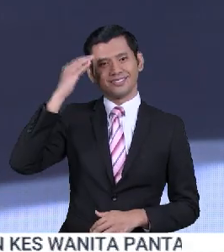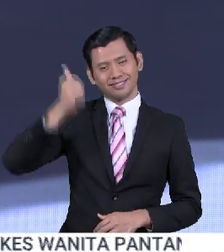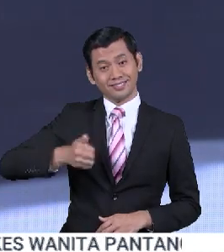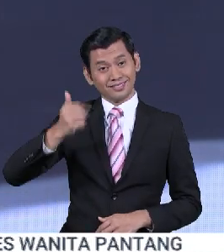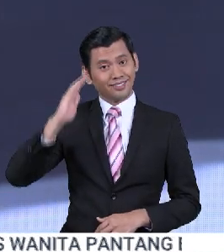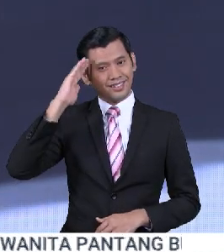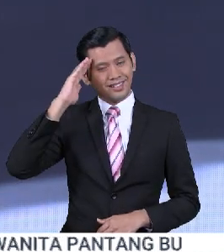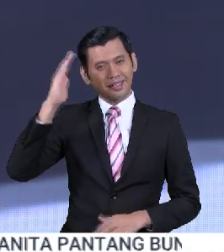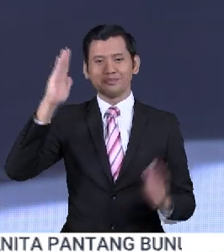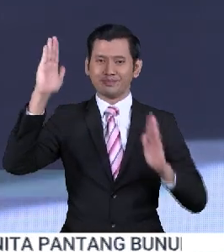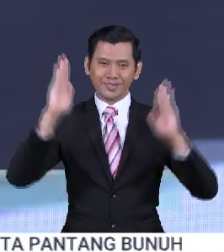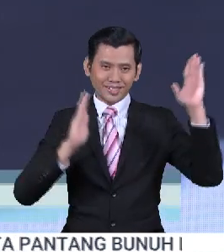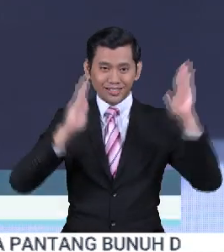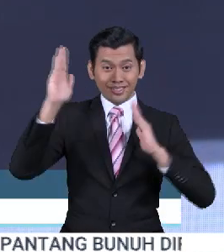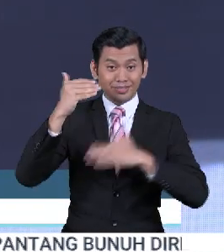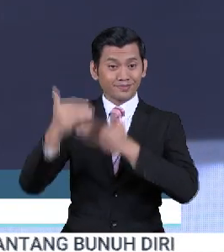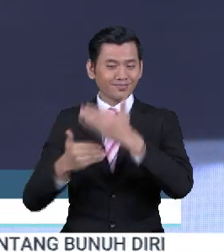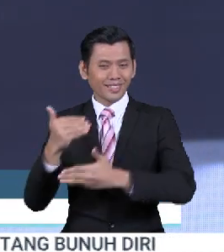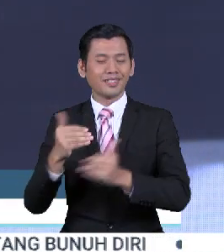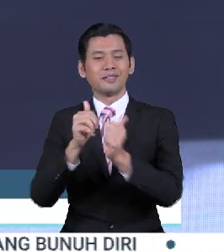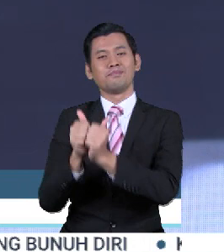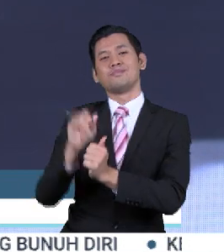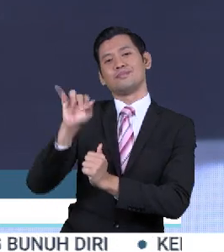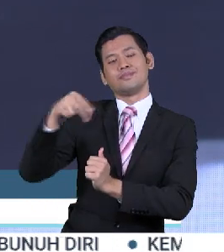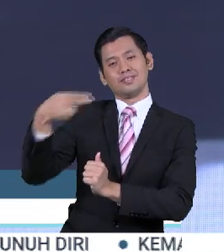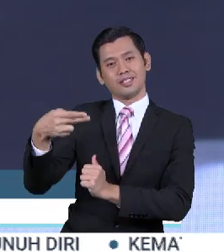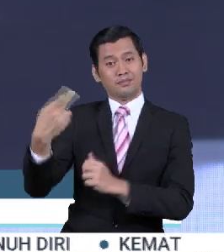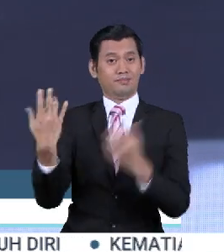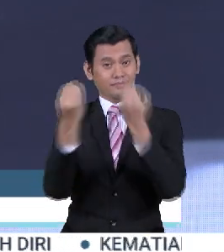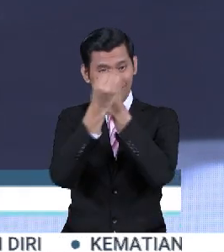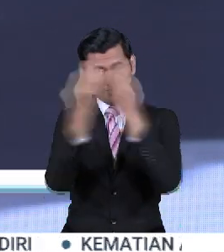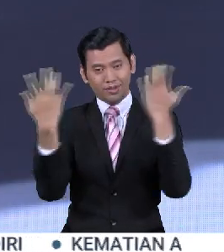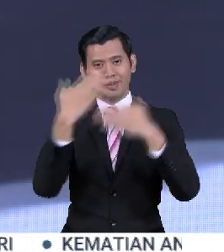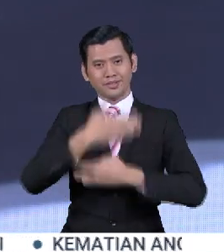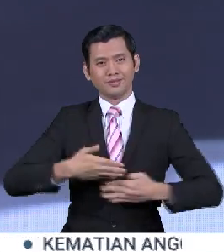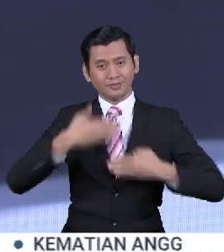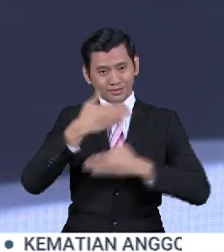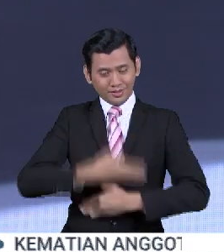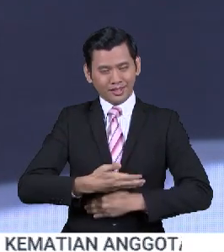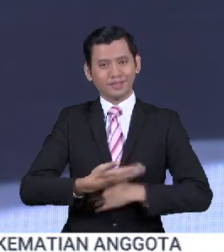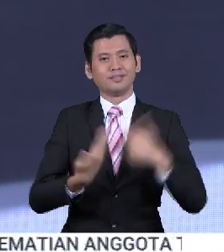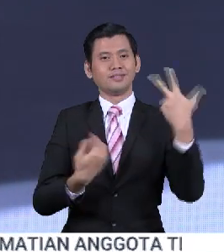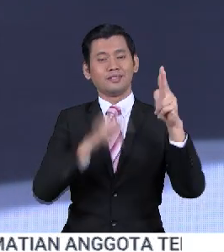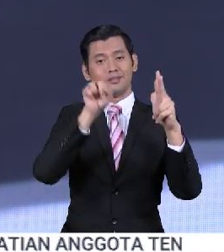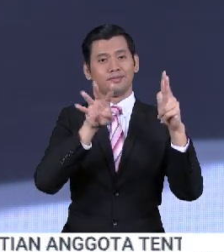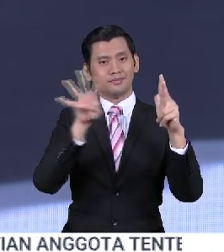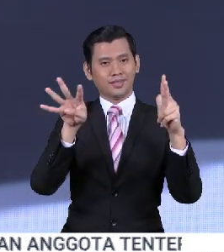Assalamualaikum dan salam Malaysia Medani. Bersama saya Aisyah Yatim dalam H-Klik edisi 13 April